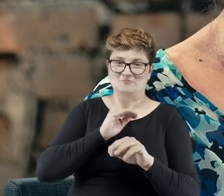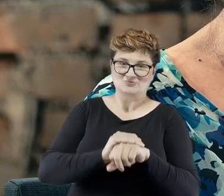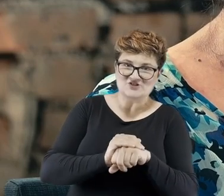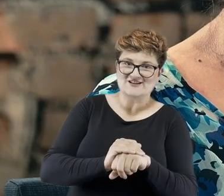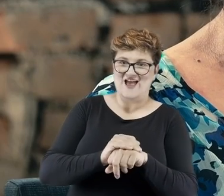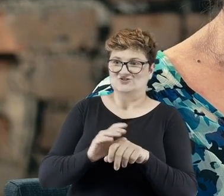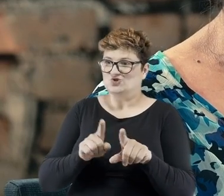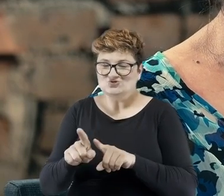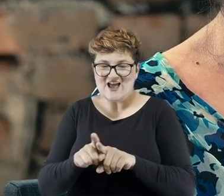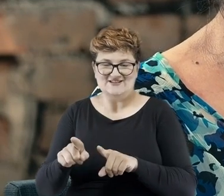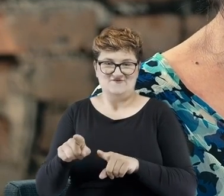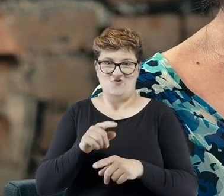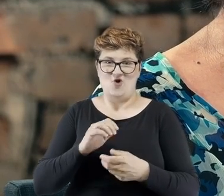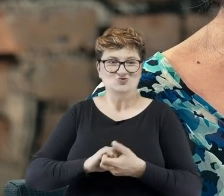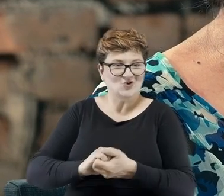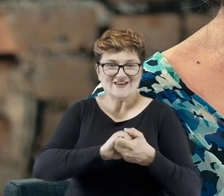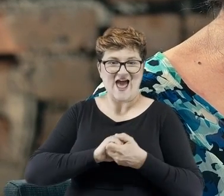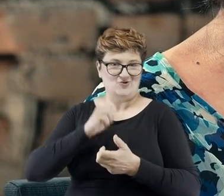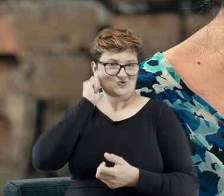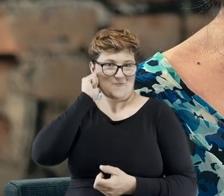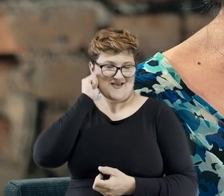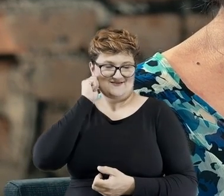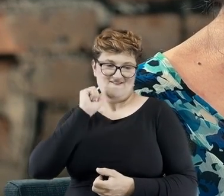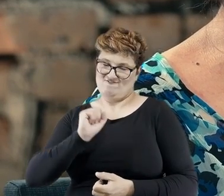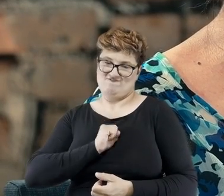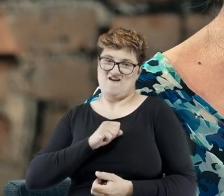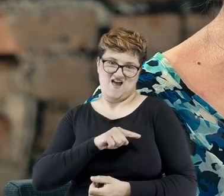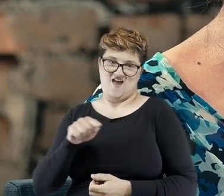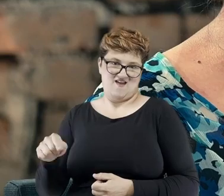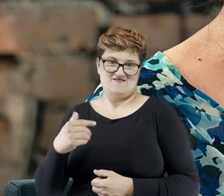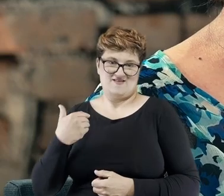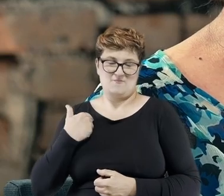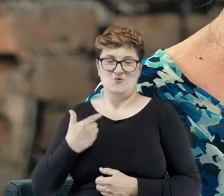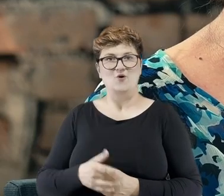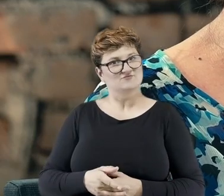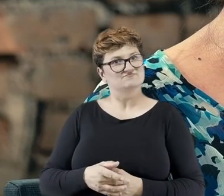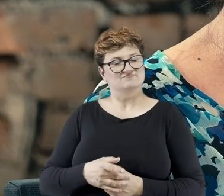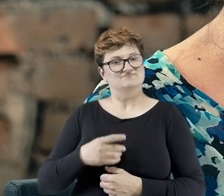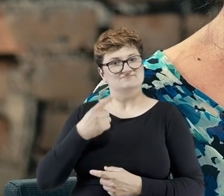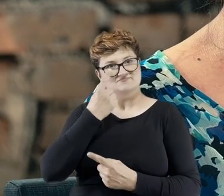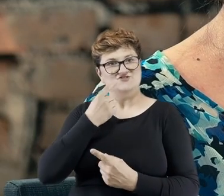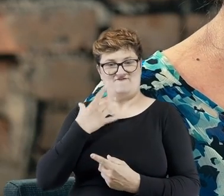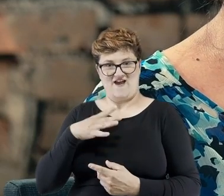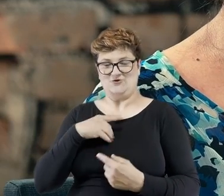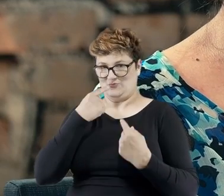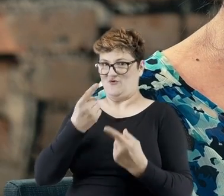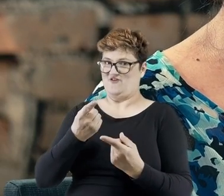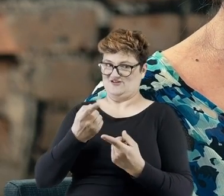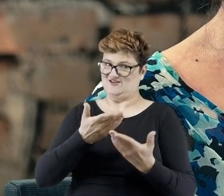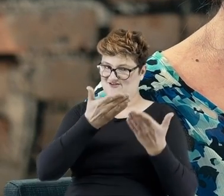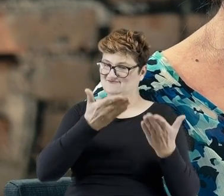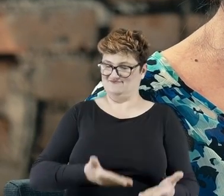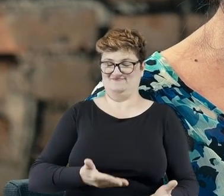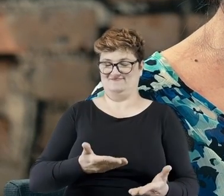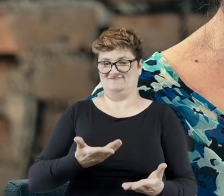siostrzeństwa, przyjaźni, takiej solidarności kobiecej bardzo, bardzo, bardzo fajnej. Więc to jest taka historia, którą myślę warto powiedzieć i warto